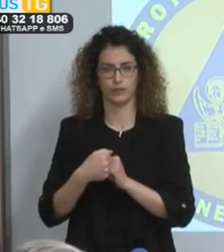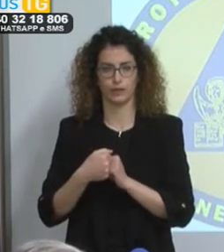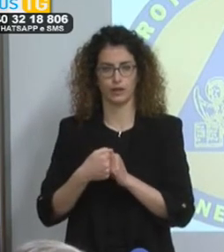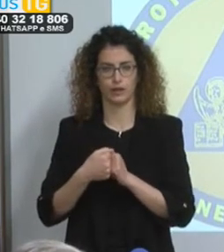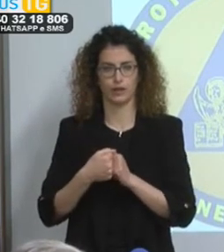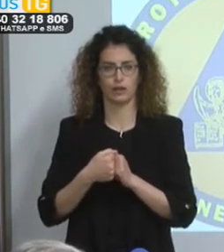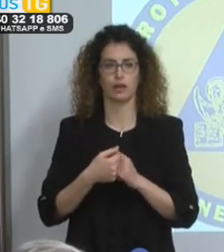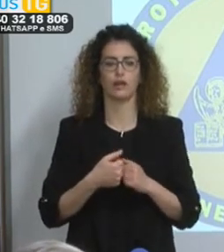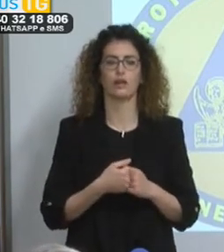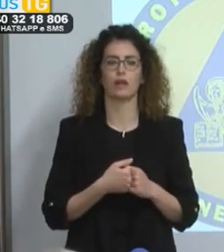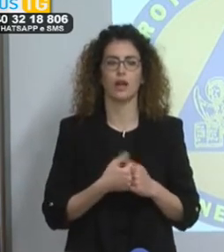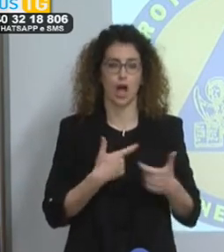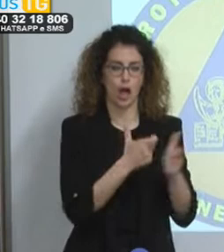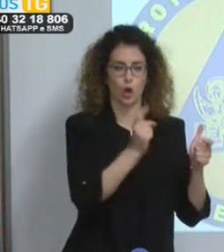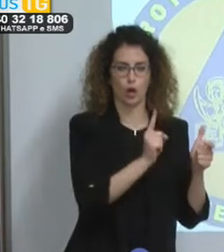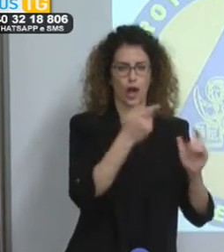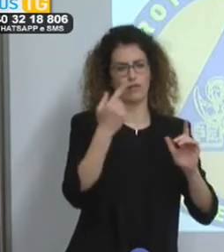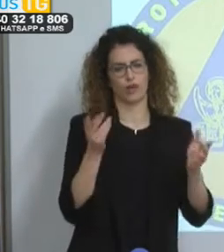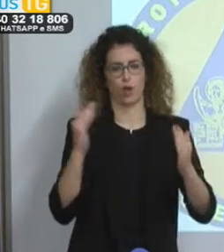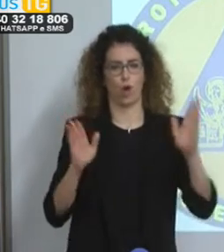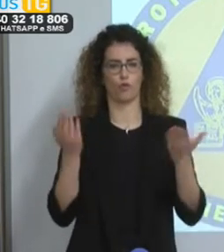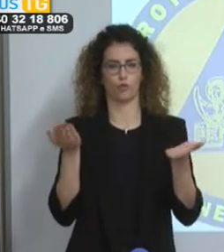arretrata l'area non critica.